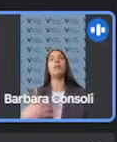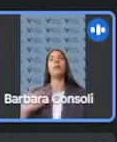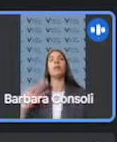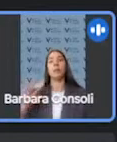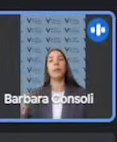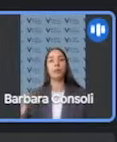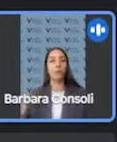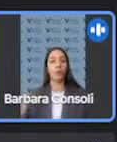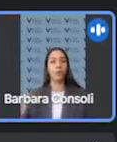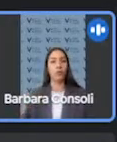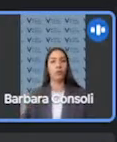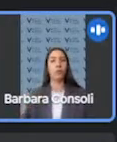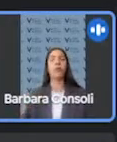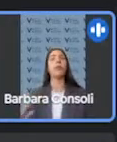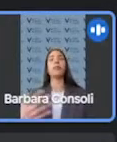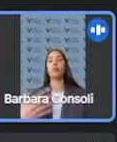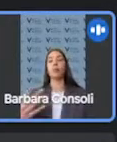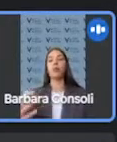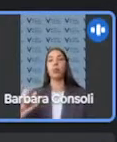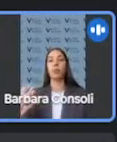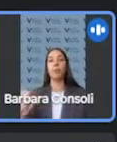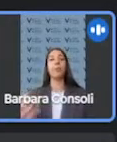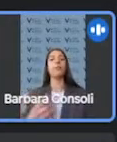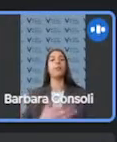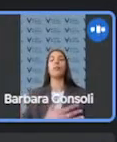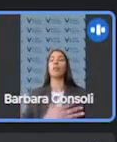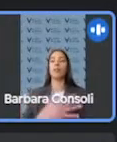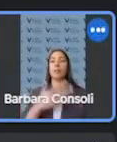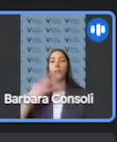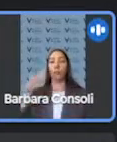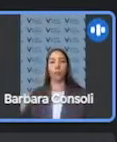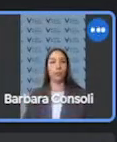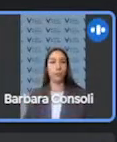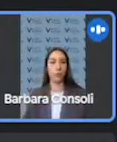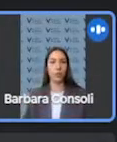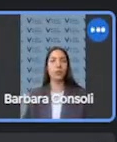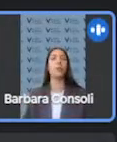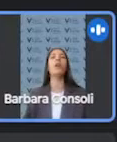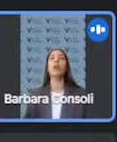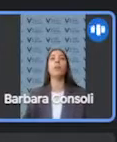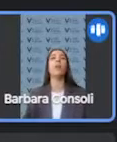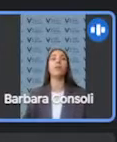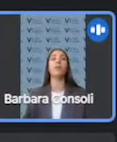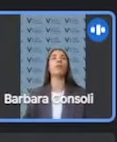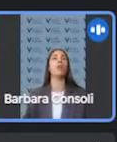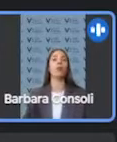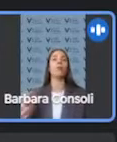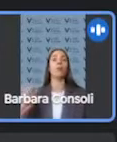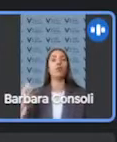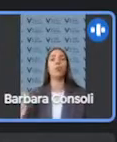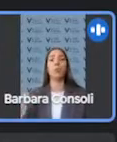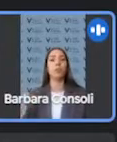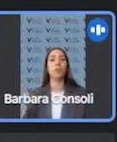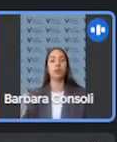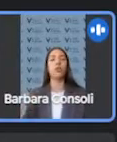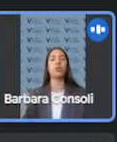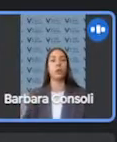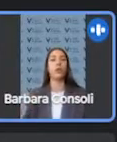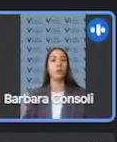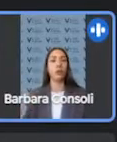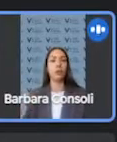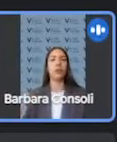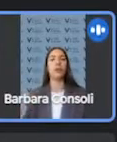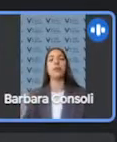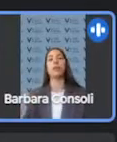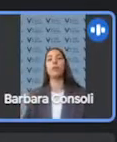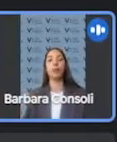logiche, quindi l'impatto con giurisprudenza, soprattutto nei primi mesi, non è stato proprio semplicissimo. Però appunto, perciò prima vi dicevo seguite